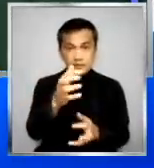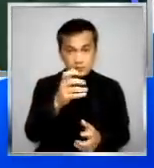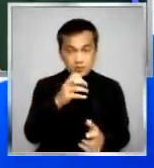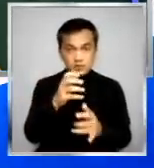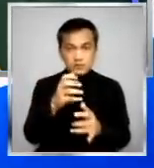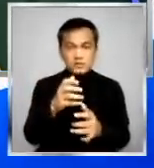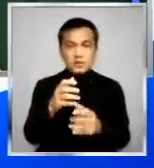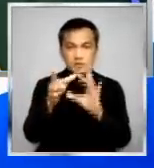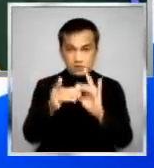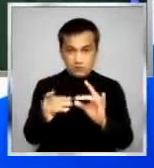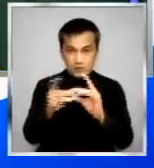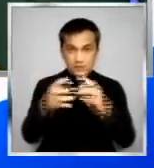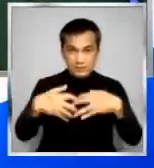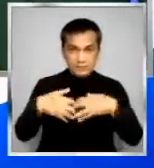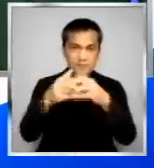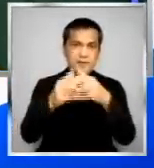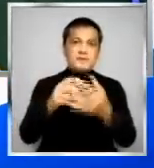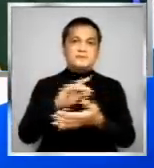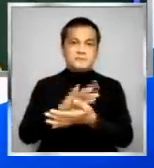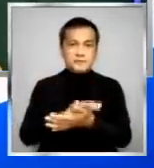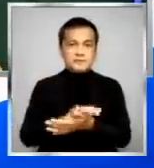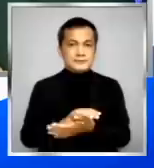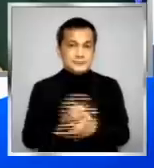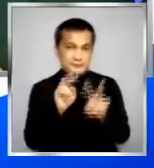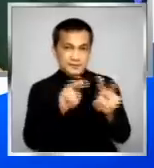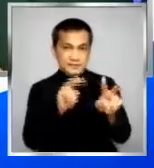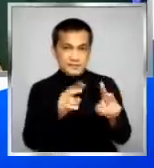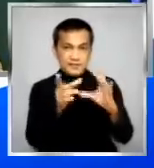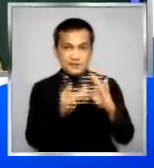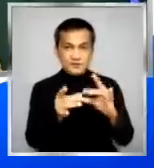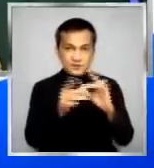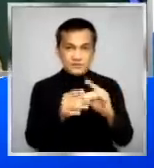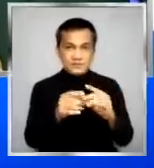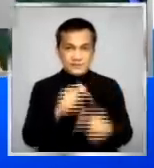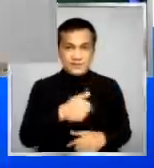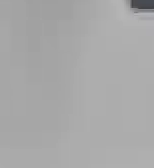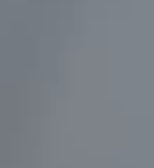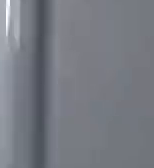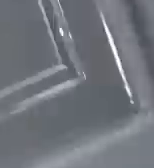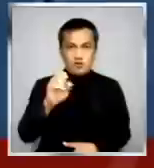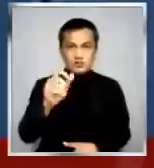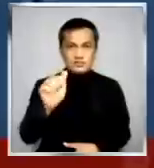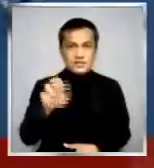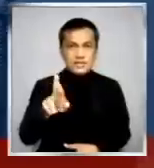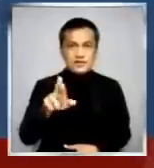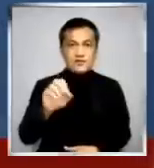sa pandemya. Tunghayan natin ang kanyang kwento sa pagtutok ni Oscar Oida.